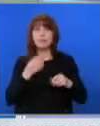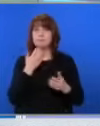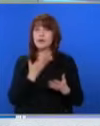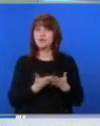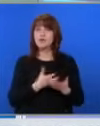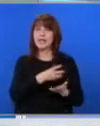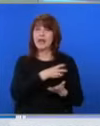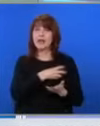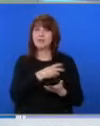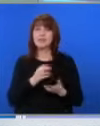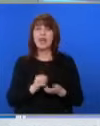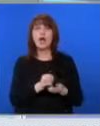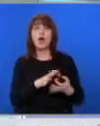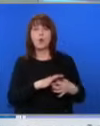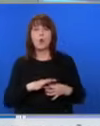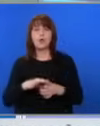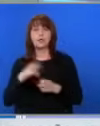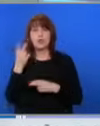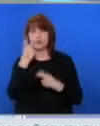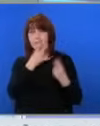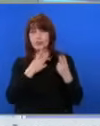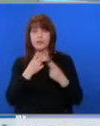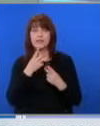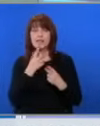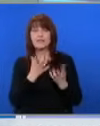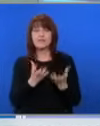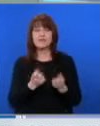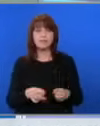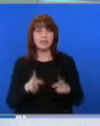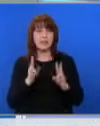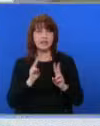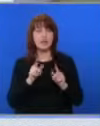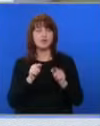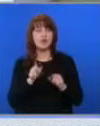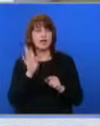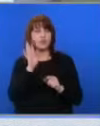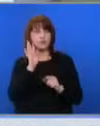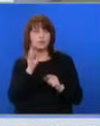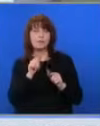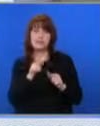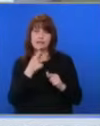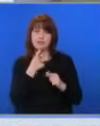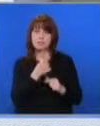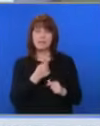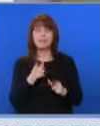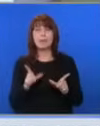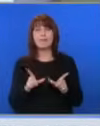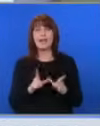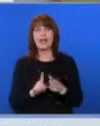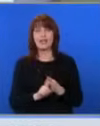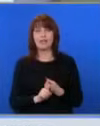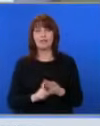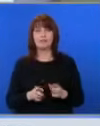ГЕРБ за коалиционно споразумение и механизъм за вземане на решения? Неща, които чухте, питаме сега Милена Кирова. Добър вечер.